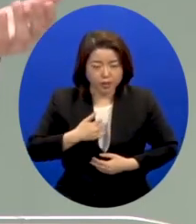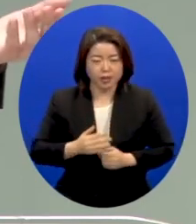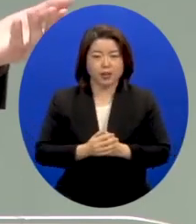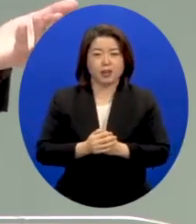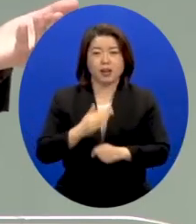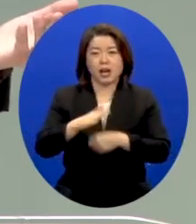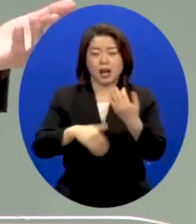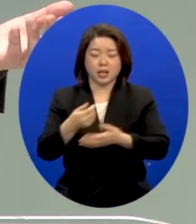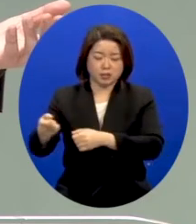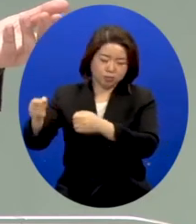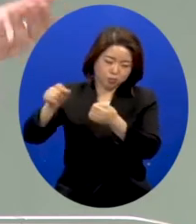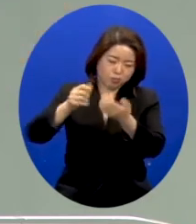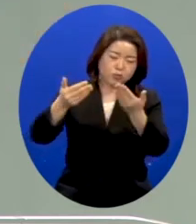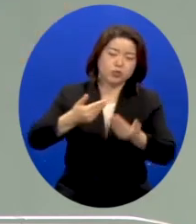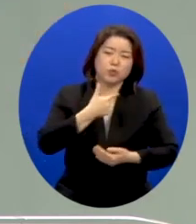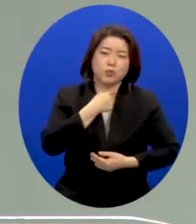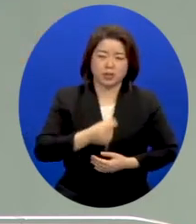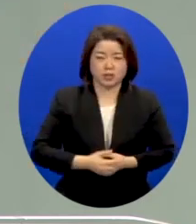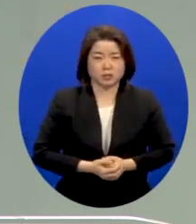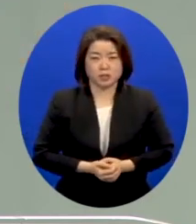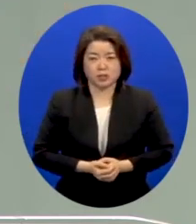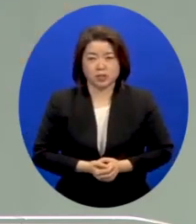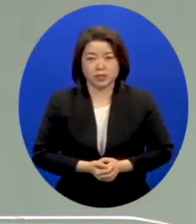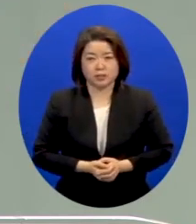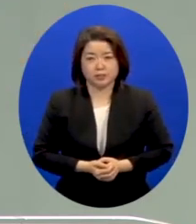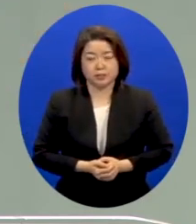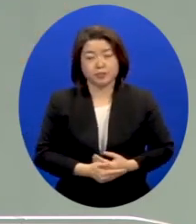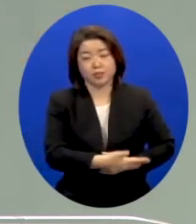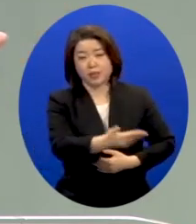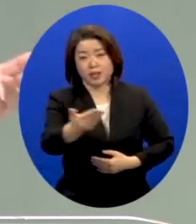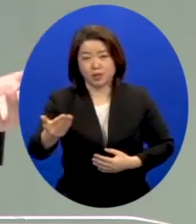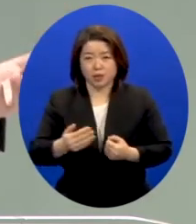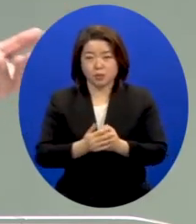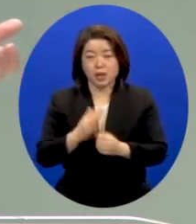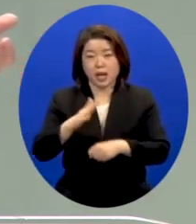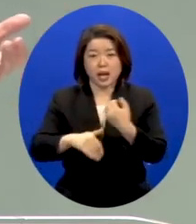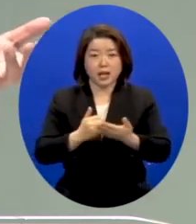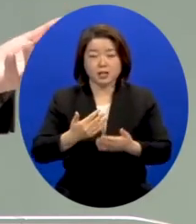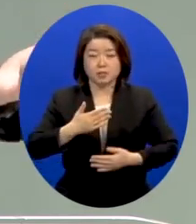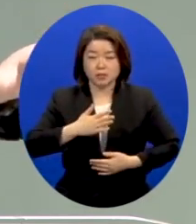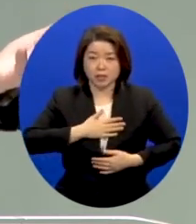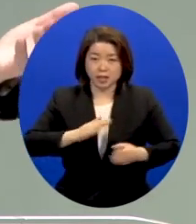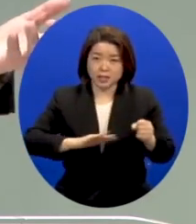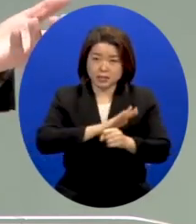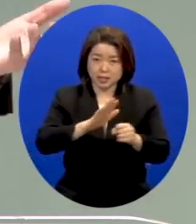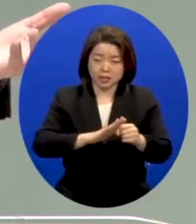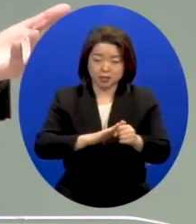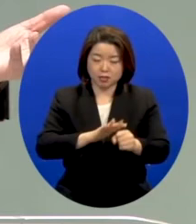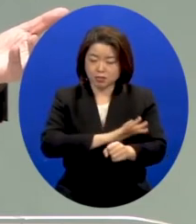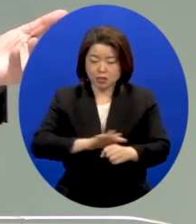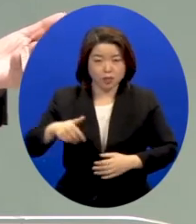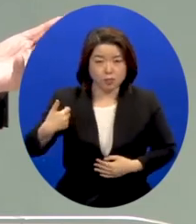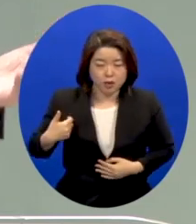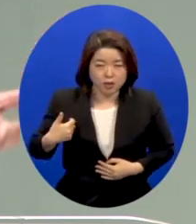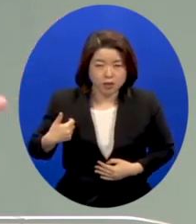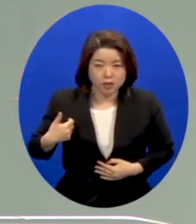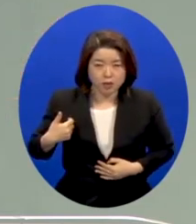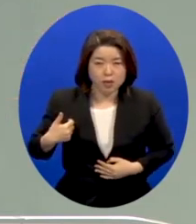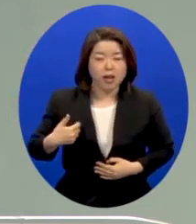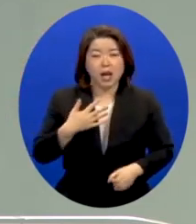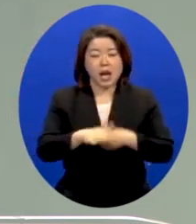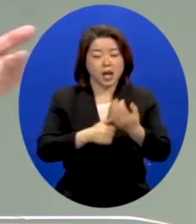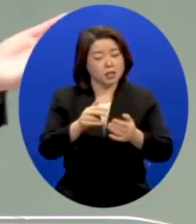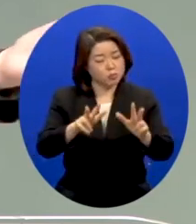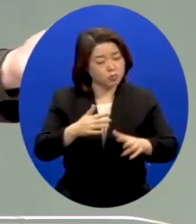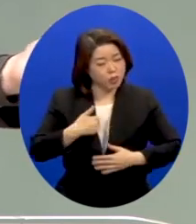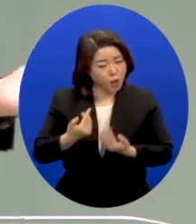하나님은 두어 주시기를 원하세요 여러분 하나님이 나 사랑 하시는 거 나 잘모르겠어 하나님이